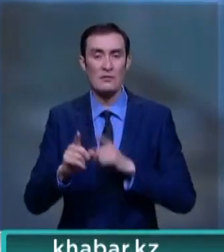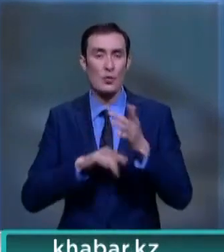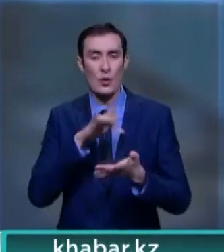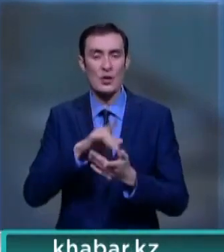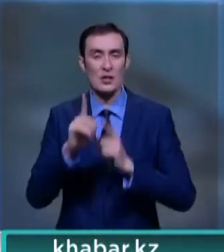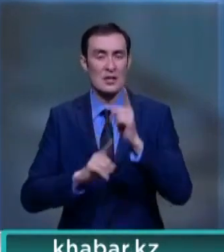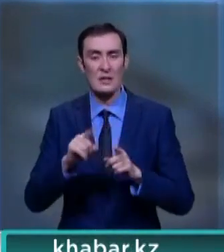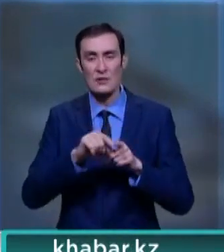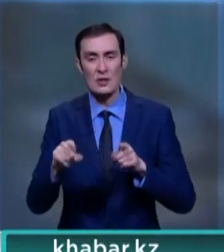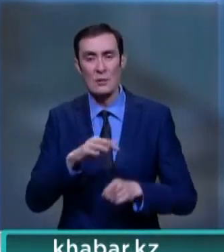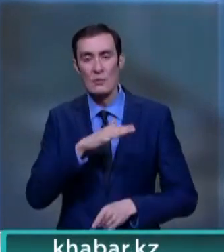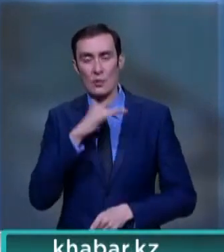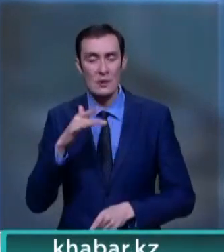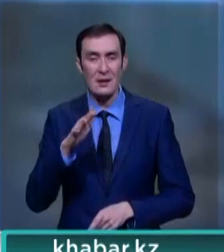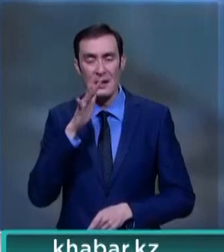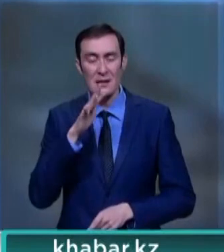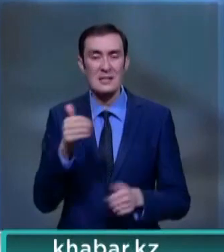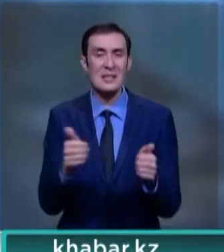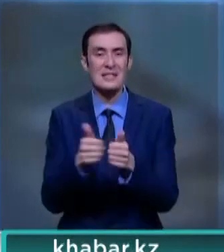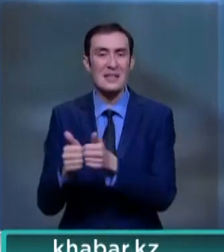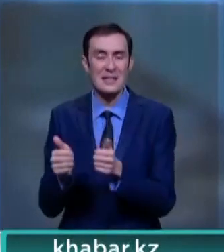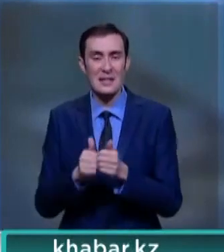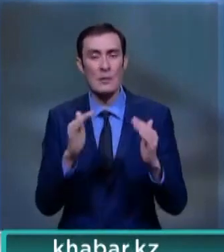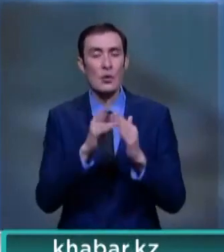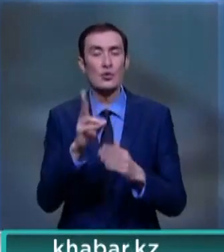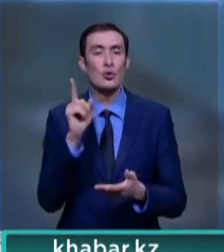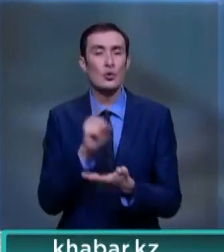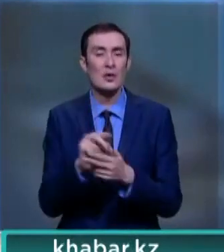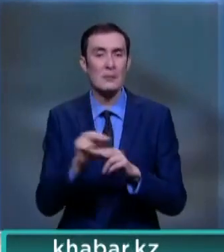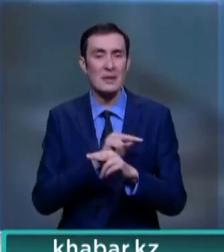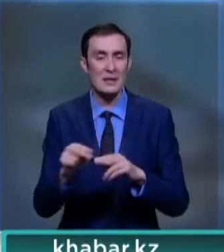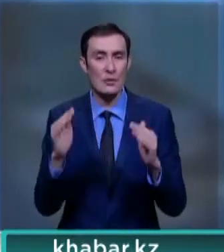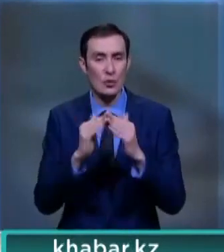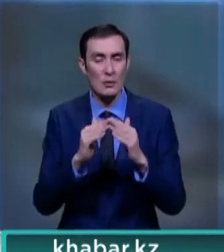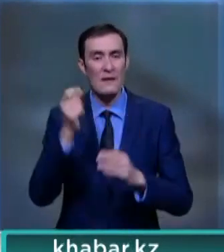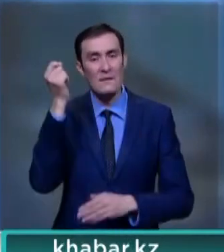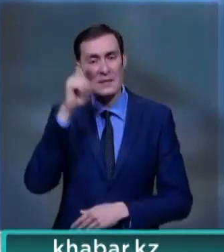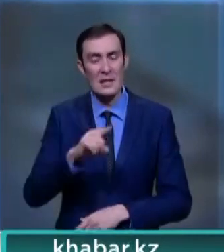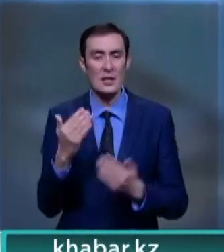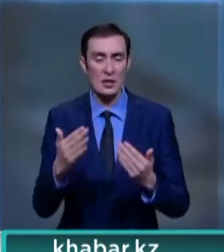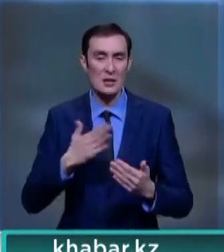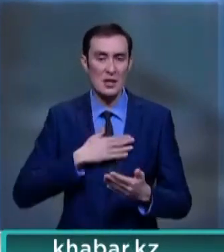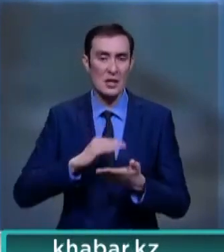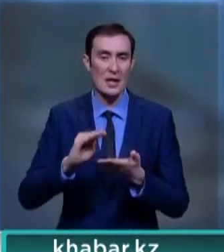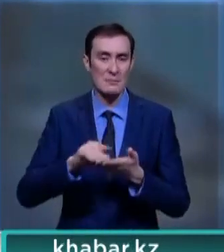протяжении нескольких лет соседние дома. Кто при этом обязан ремонтировать строение, выясняли наши